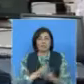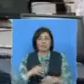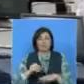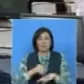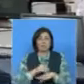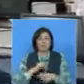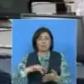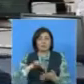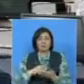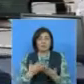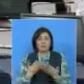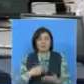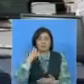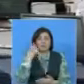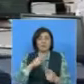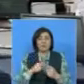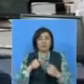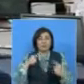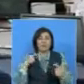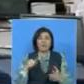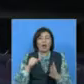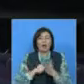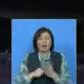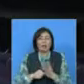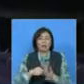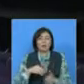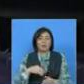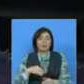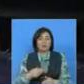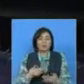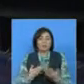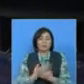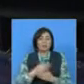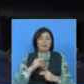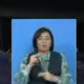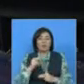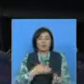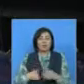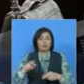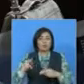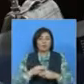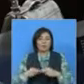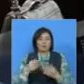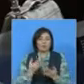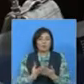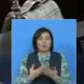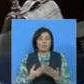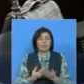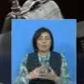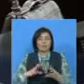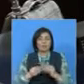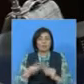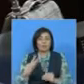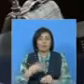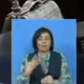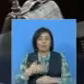Шахаровтың мәліметінше, биыл жалпы ұзындығы шамамен 6 шақырым болатын жаңа жол салынады. Тағы 12 шақырымдық жол жаңартылады. Барлығы